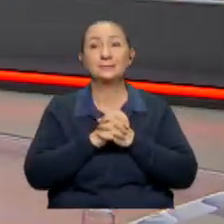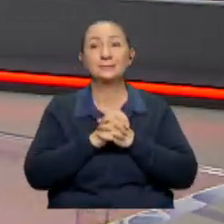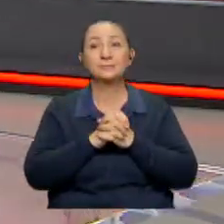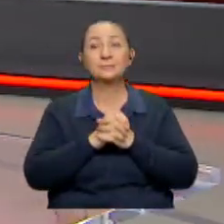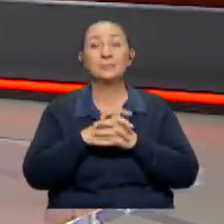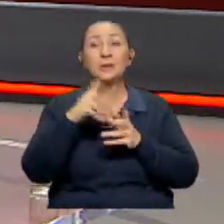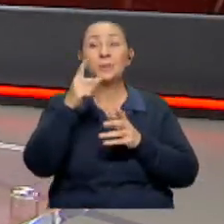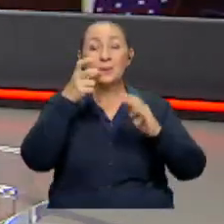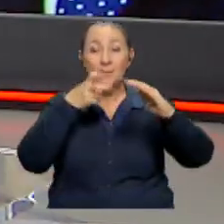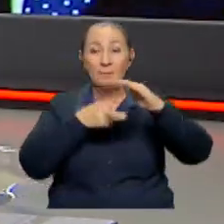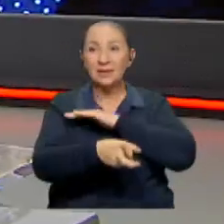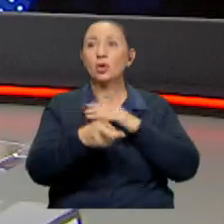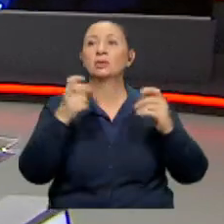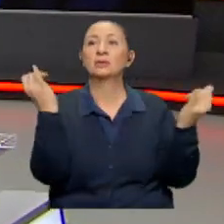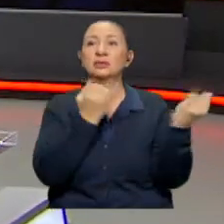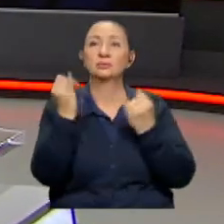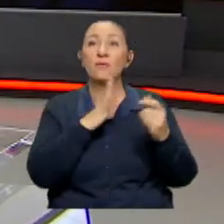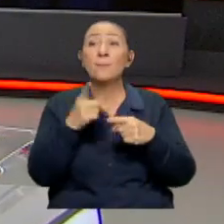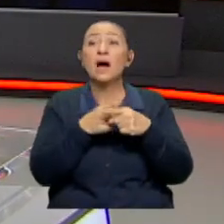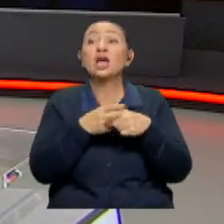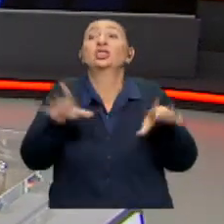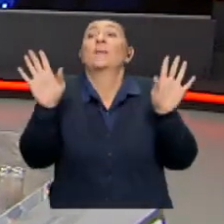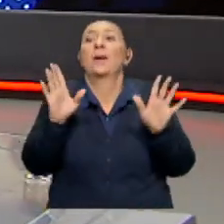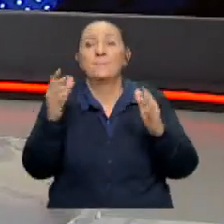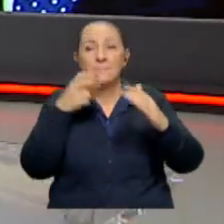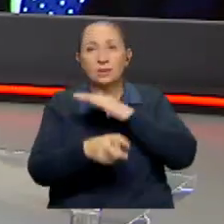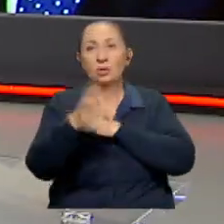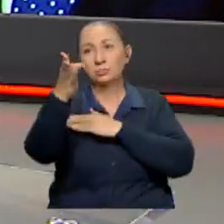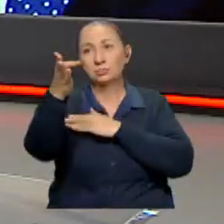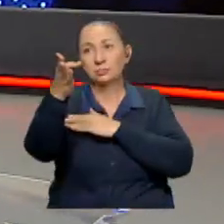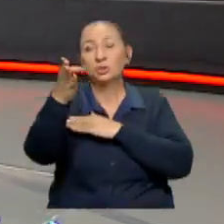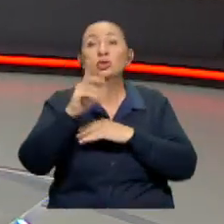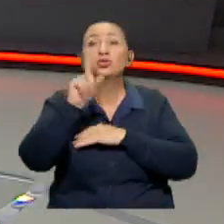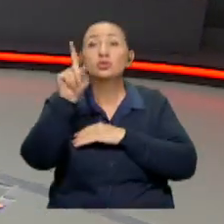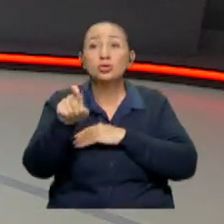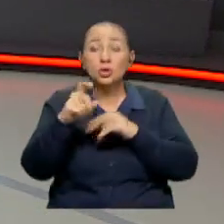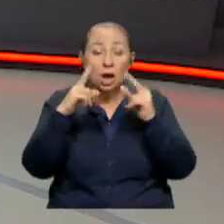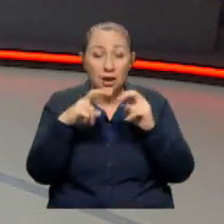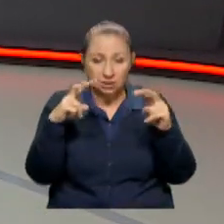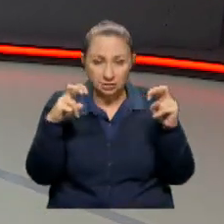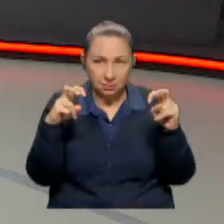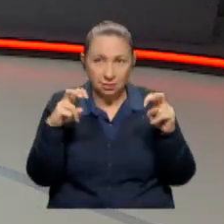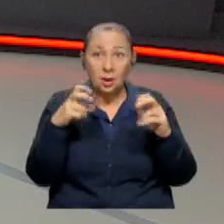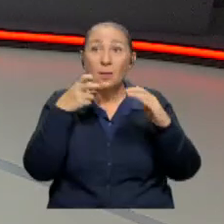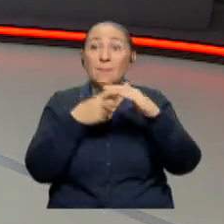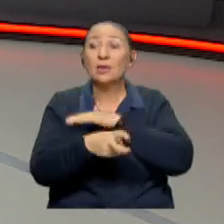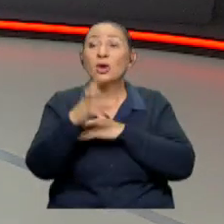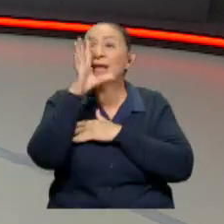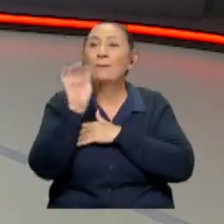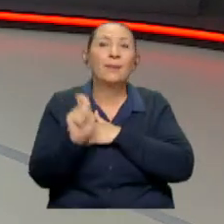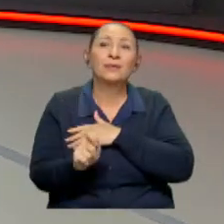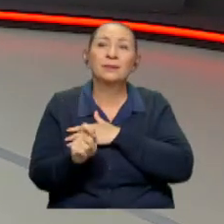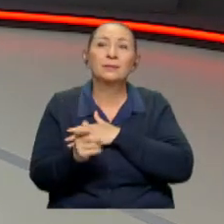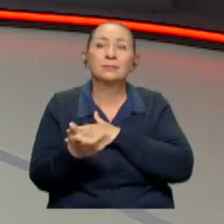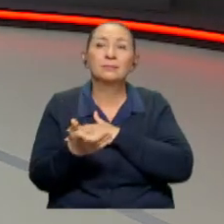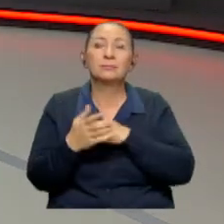bir metro tartışması var. Paylaşılamayan metro. Sorduk, araştırdık. Metroyu kim yaptı?